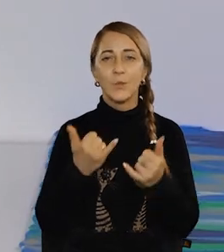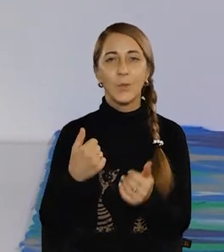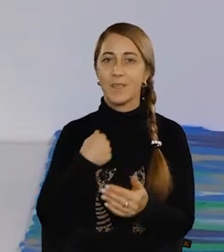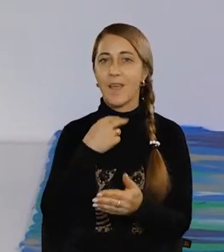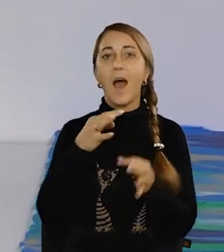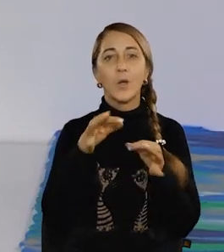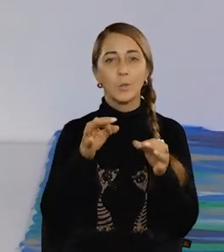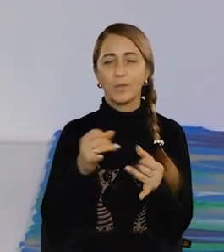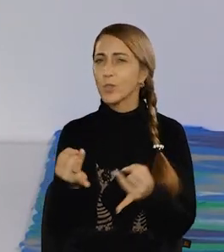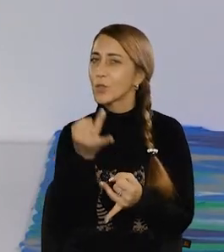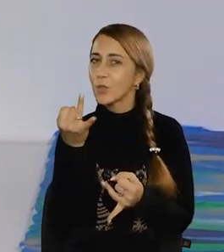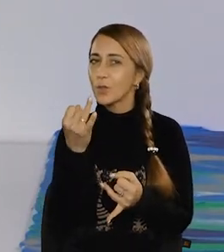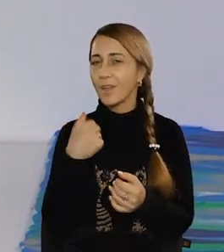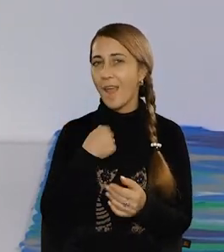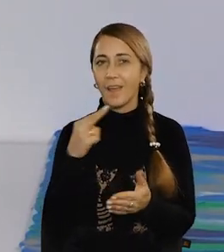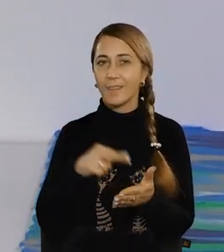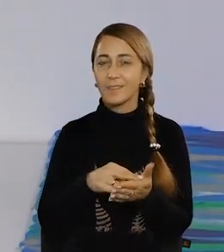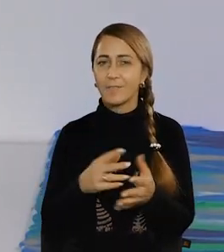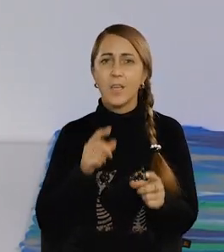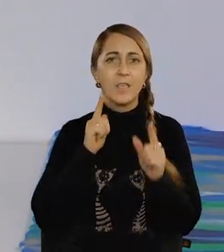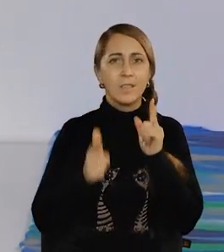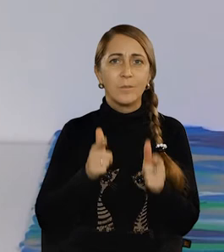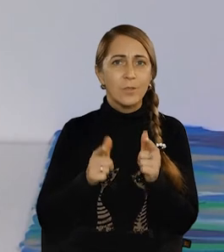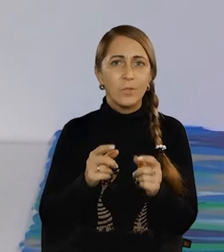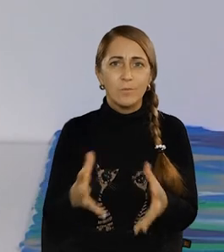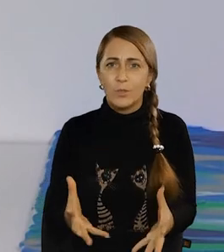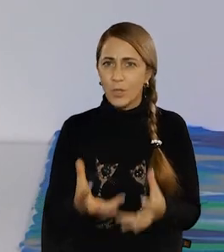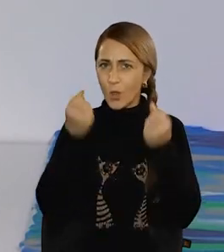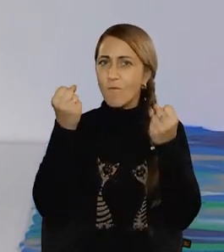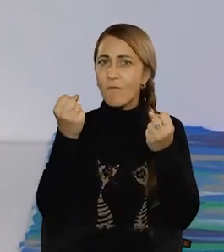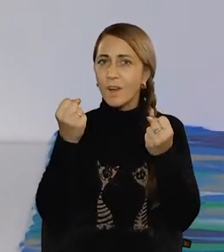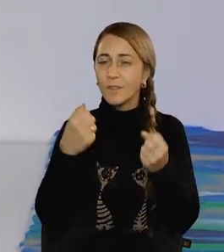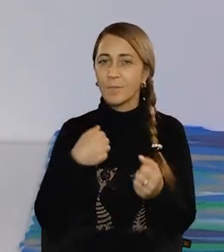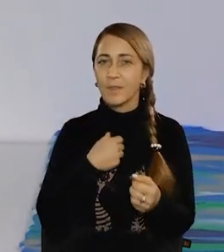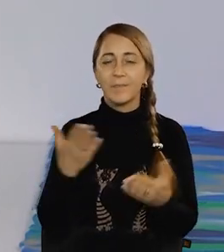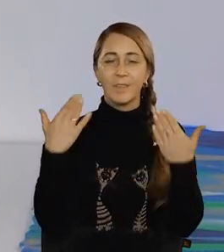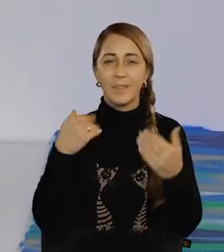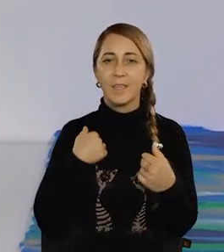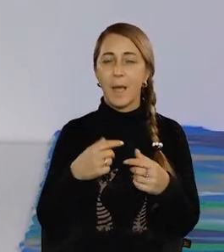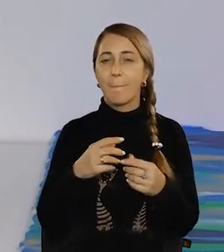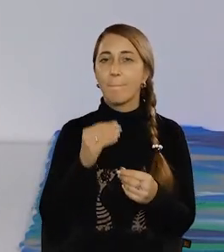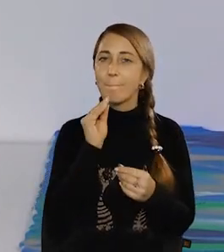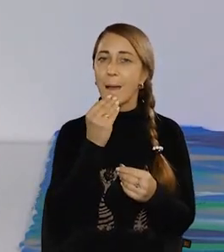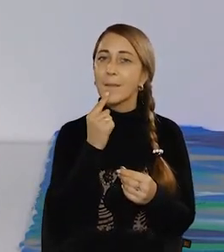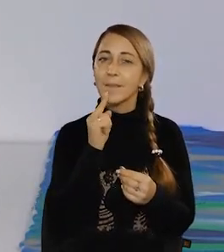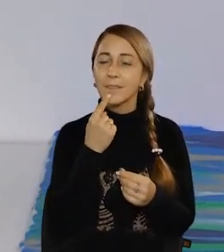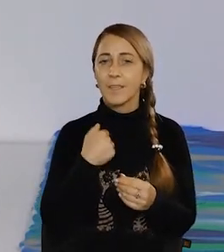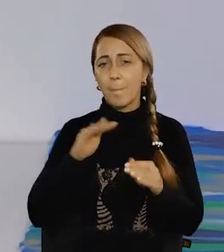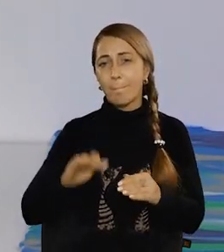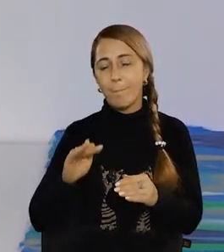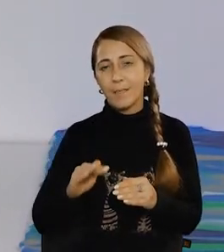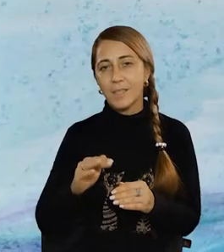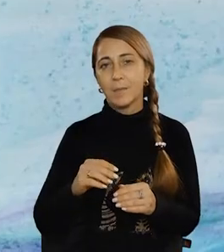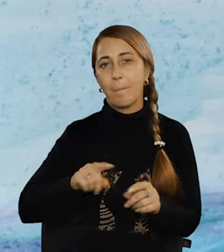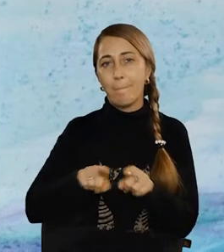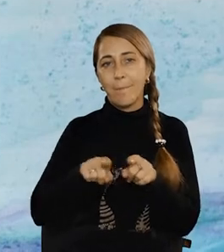Сьогодні я розповім історію, як я став справжнім рятувальником. У вихідні ми з Мармеладкою та її молодшим братиком Орео